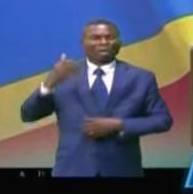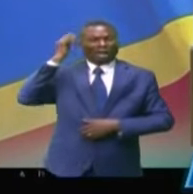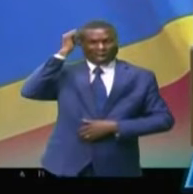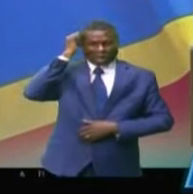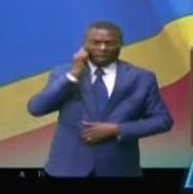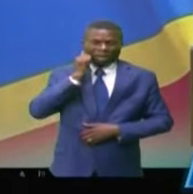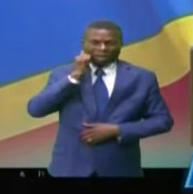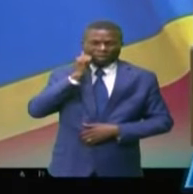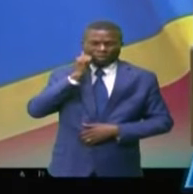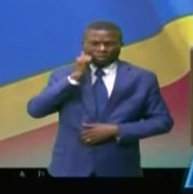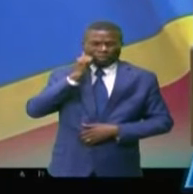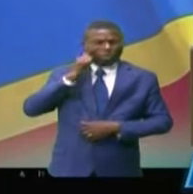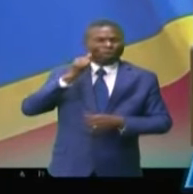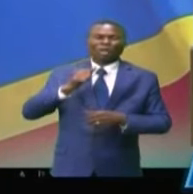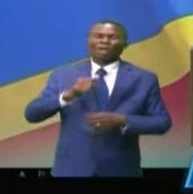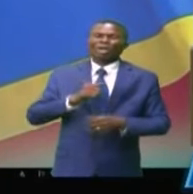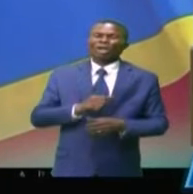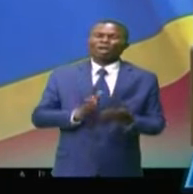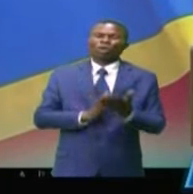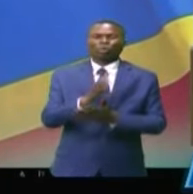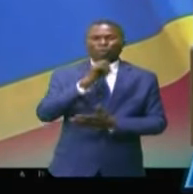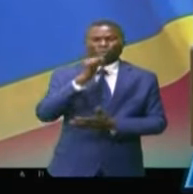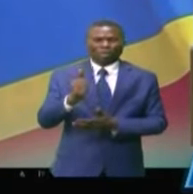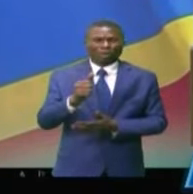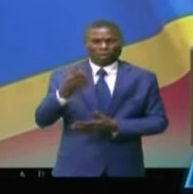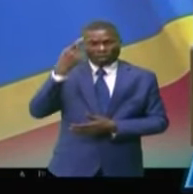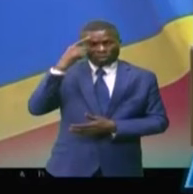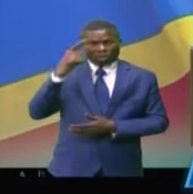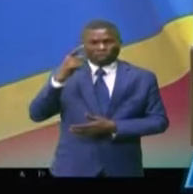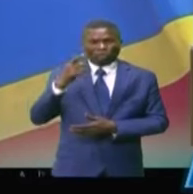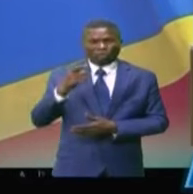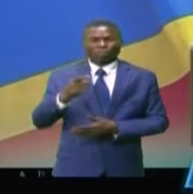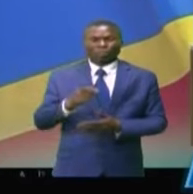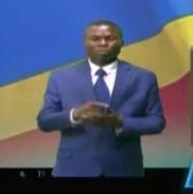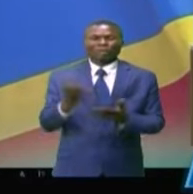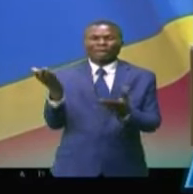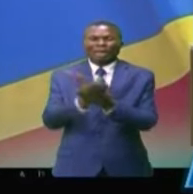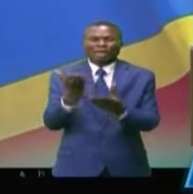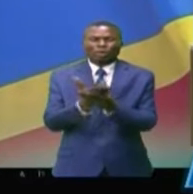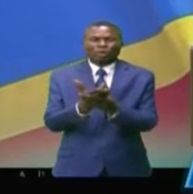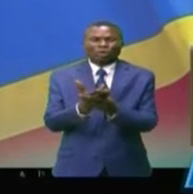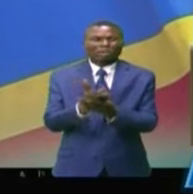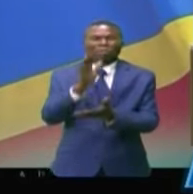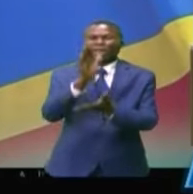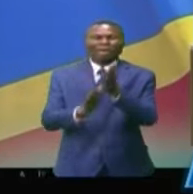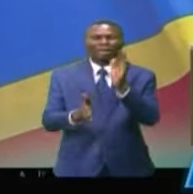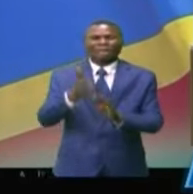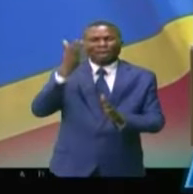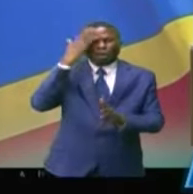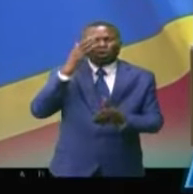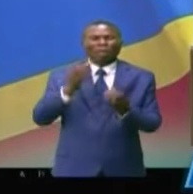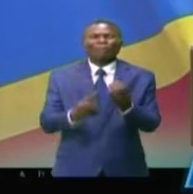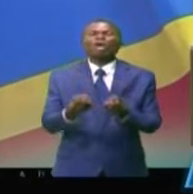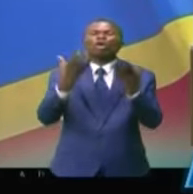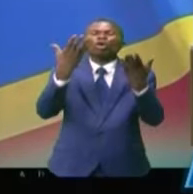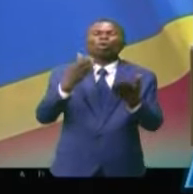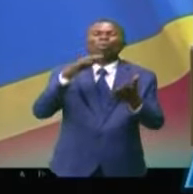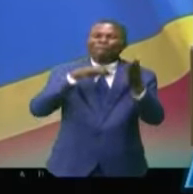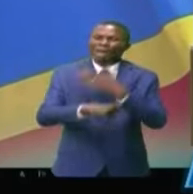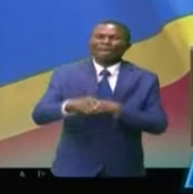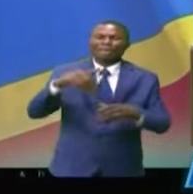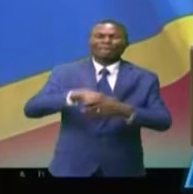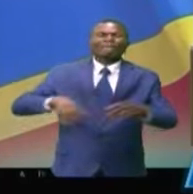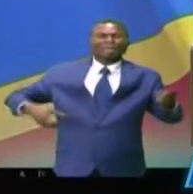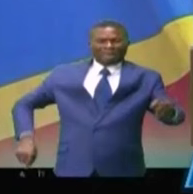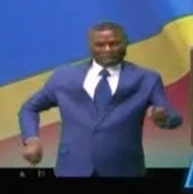en situation d'irrégularité, on n'a pas pu avoir le manifeste pour déterminer exactement le nombre de passagers qui étaient à bord,